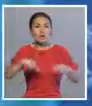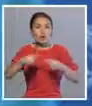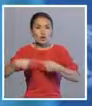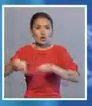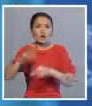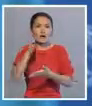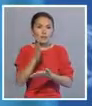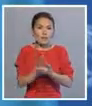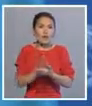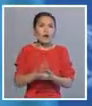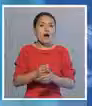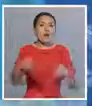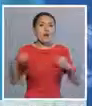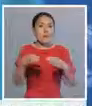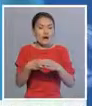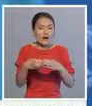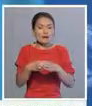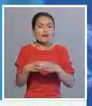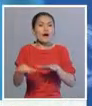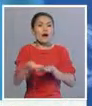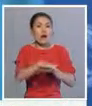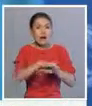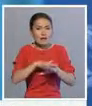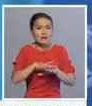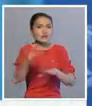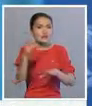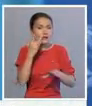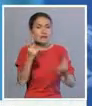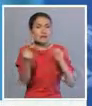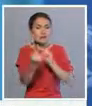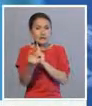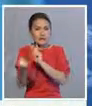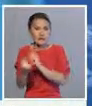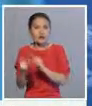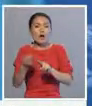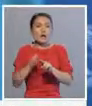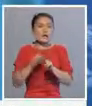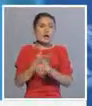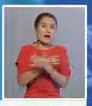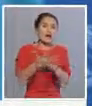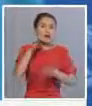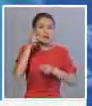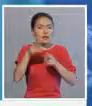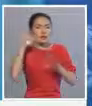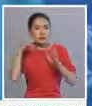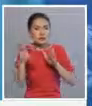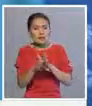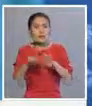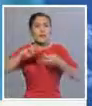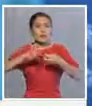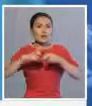бар. Партия халықтың арасында жүр. Сол себептен сіздер бүгін бастауыш ұйымдарының